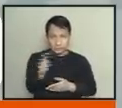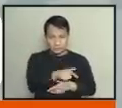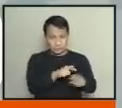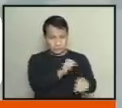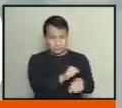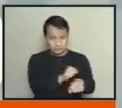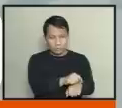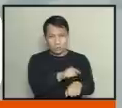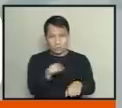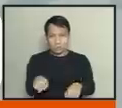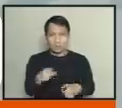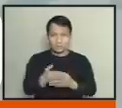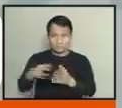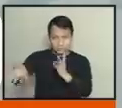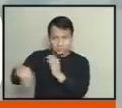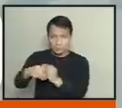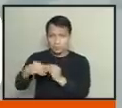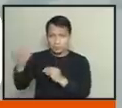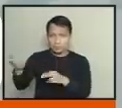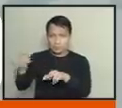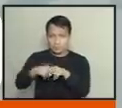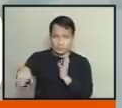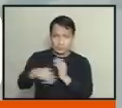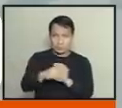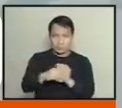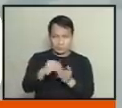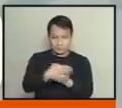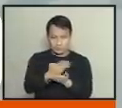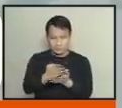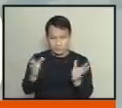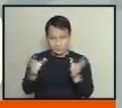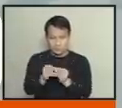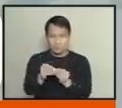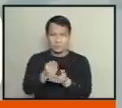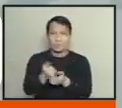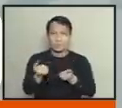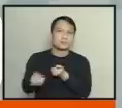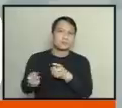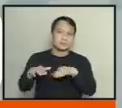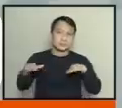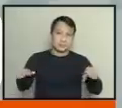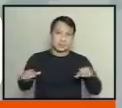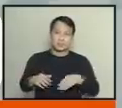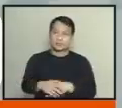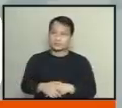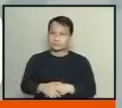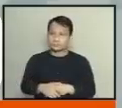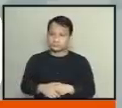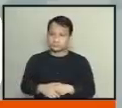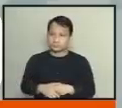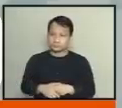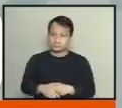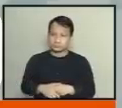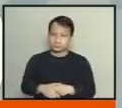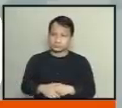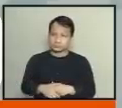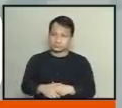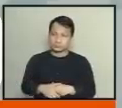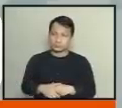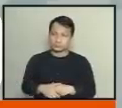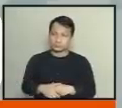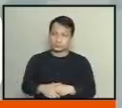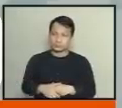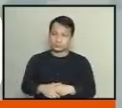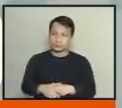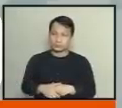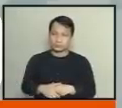ka pala, so yung kinikita mo, plus magkano sustento niya, pagsamahin yun, pang-suporta sa mga bata. Okay? Hindi nga po, sir, kapag manghihingi ako, sir, sasabihan